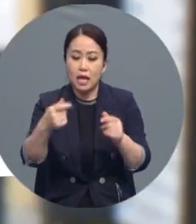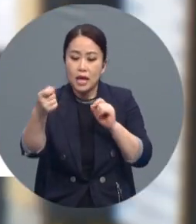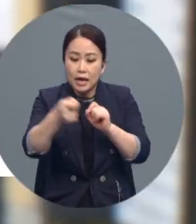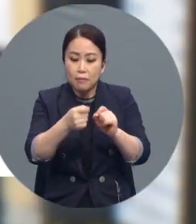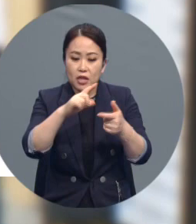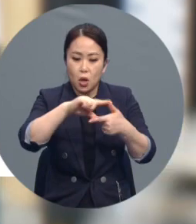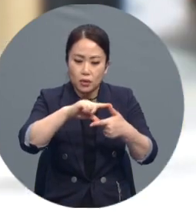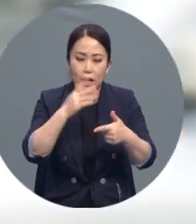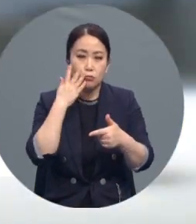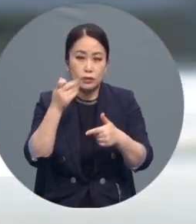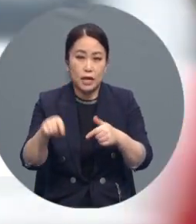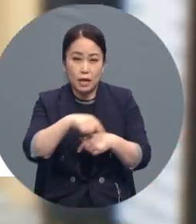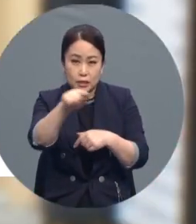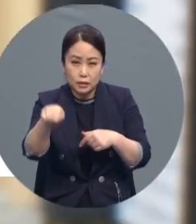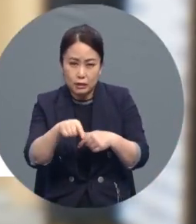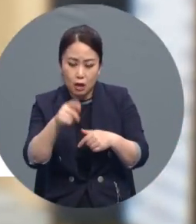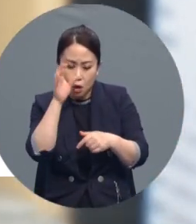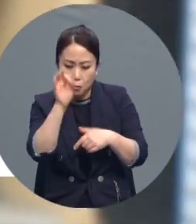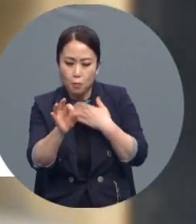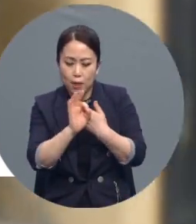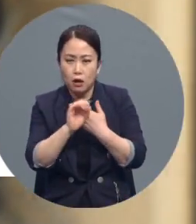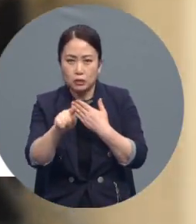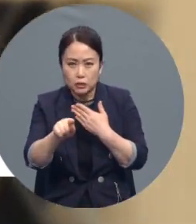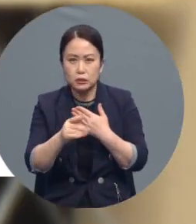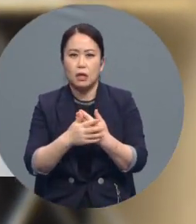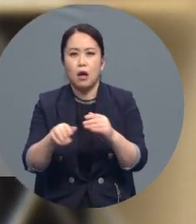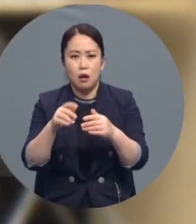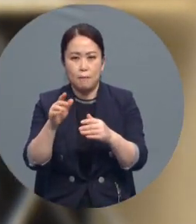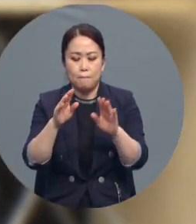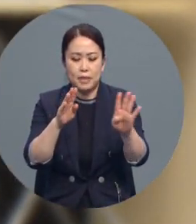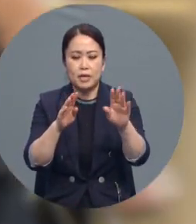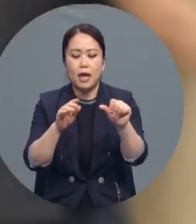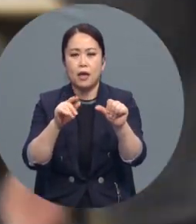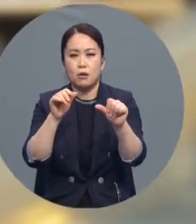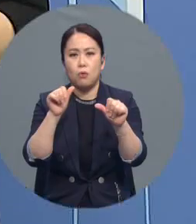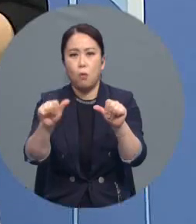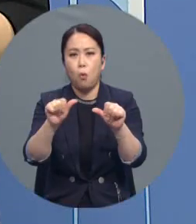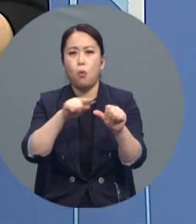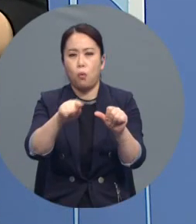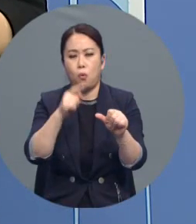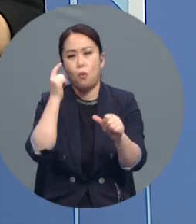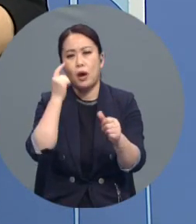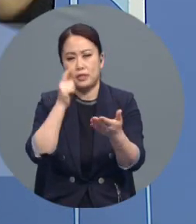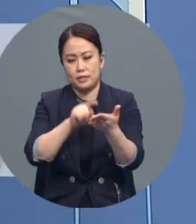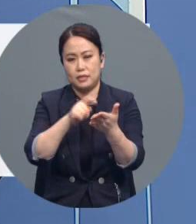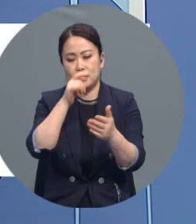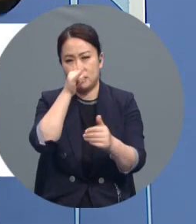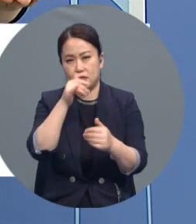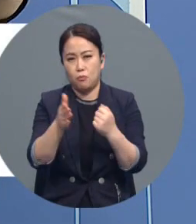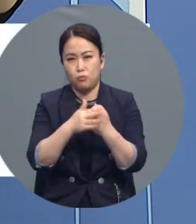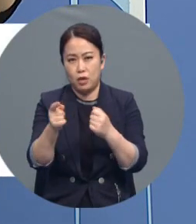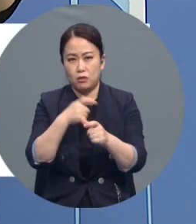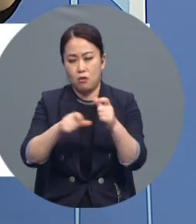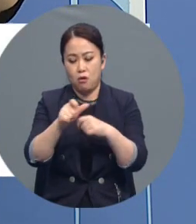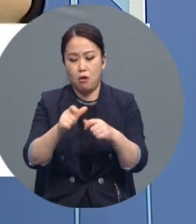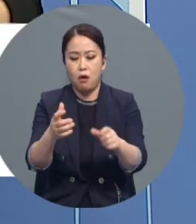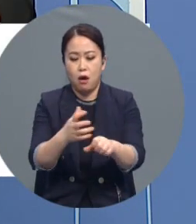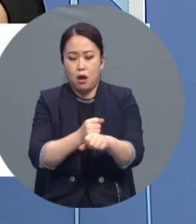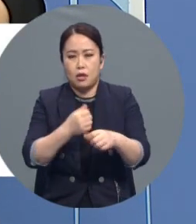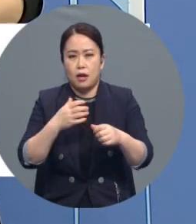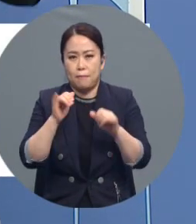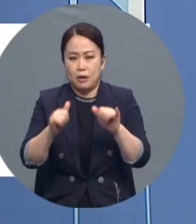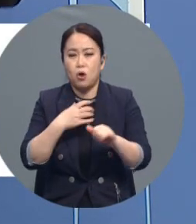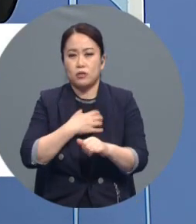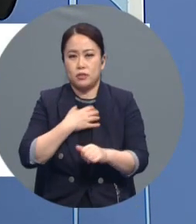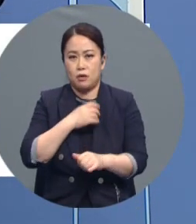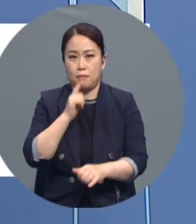BA.5가 검출돼 조만간 우세종이 될 것으로 보입니다. 앞으로 휴가철 인구 이동이 늘어나고 현재